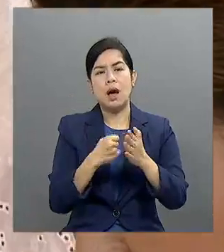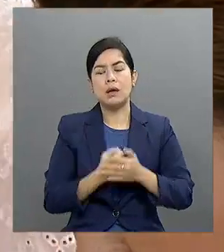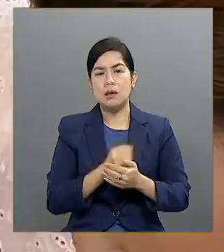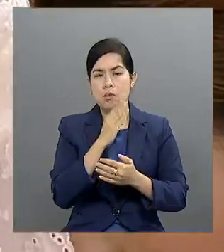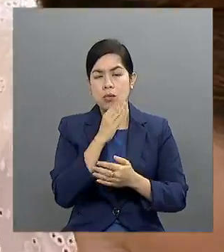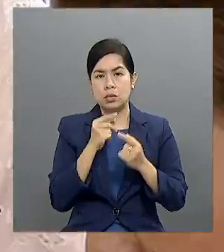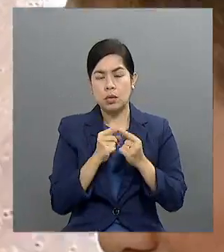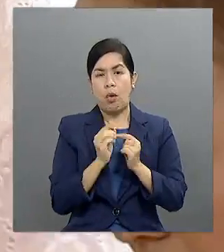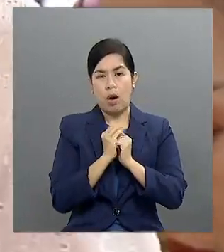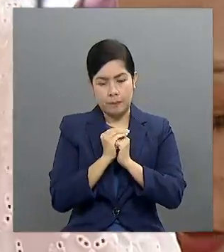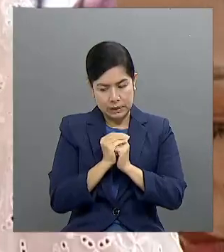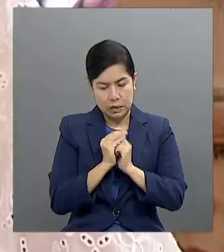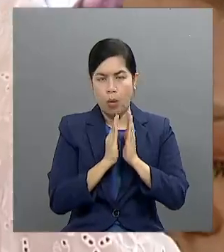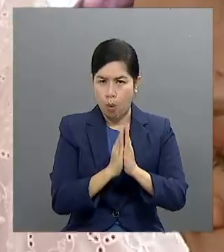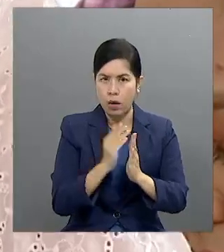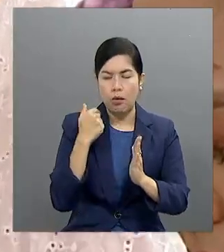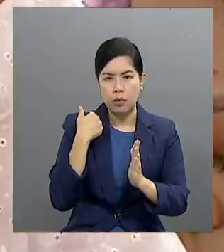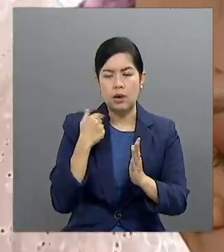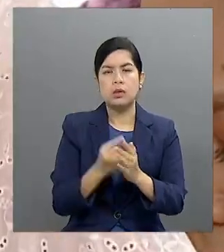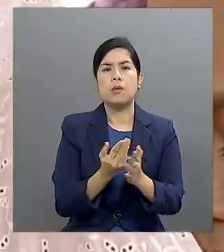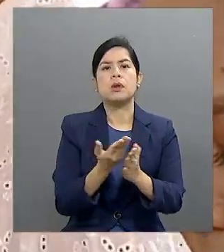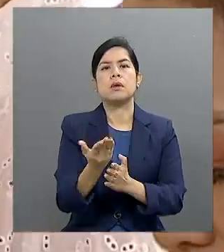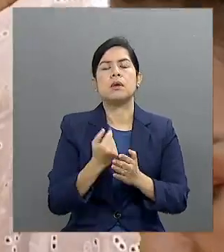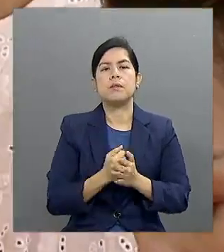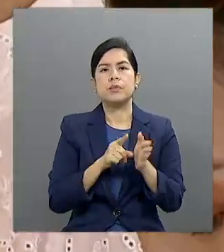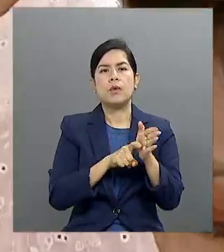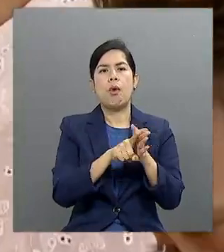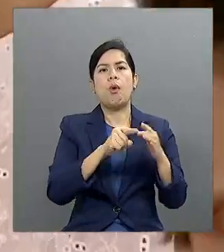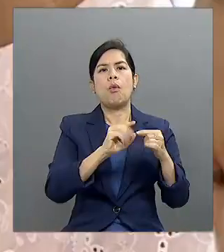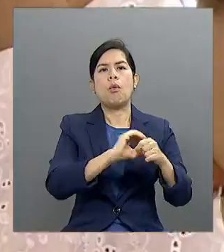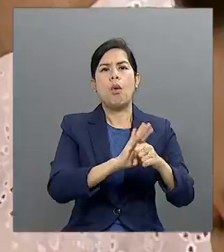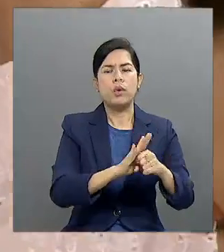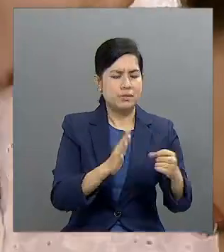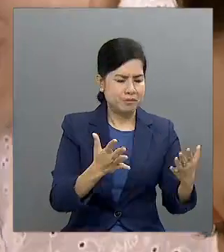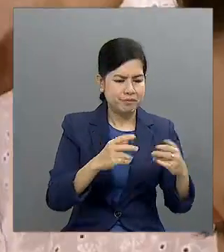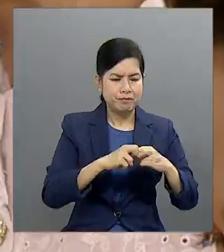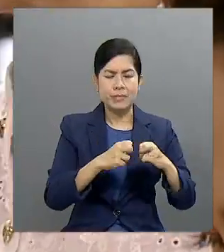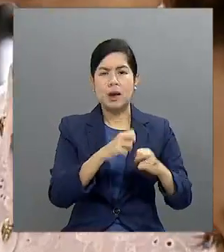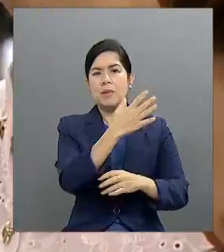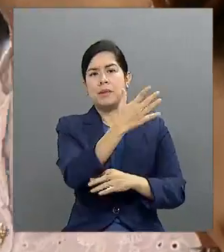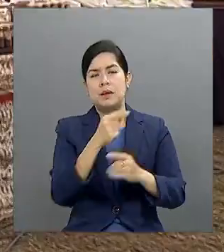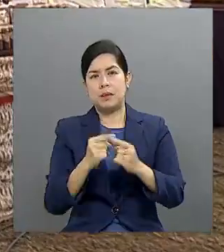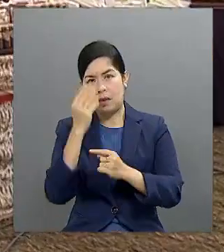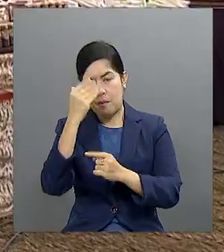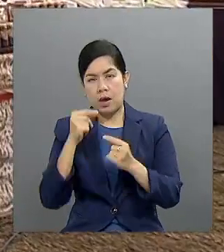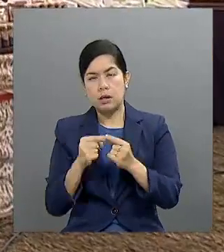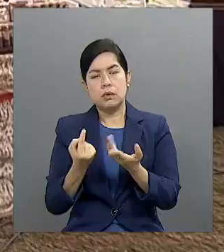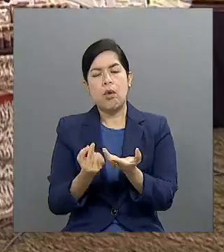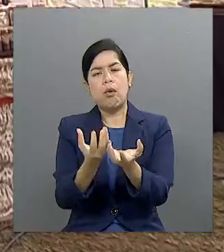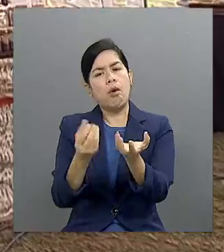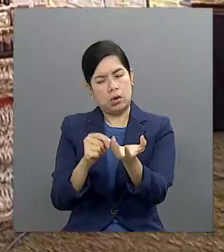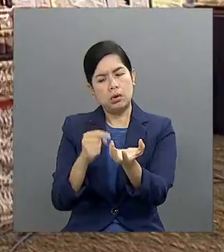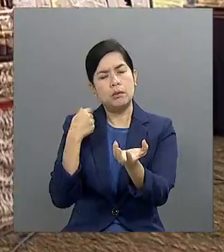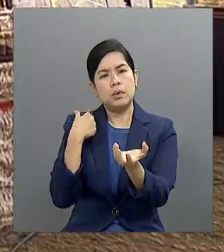ก็ยังดำเนินปกติคือโควิดไม่ได้มีผลเพราะว่าเด็กก็ยังเกิดคนก็ยังไปไหว้เจ้าขอพรปกติใช่ค่ะก็คือ